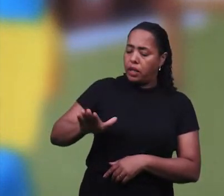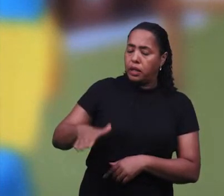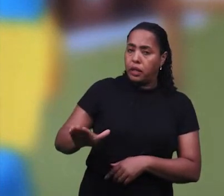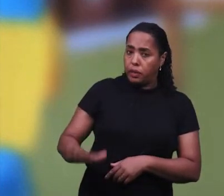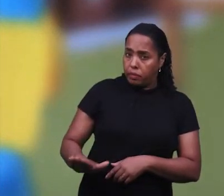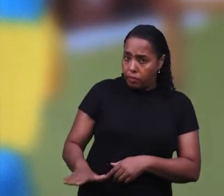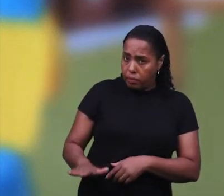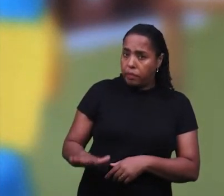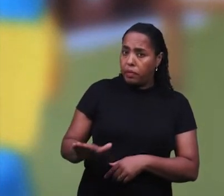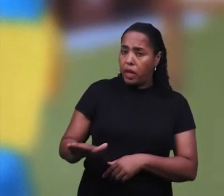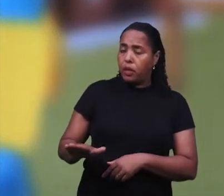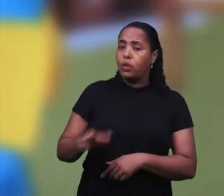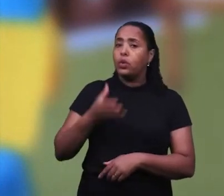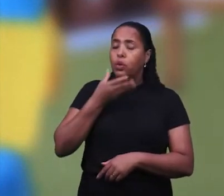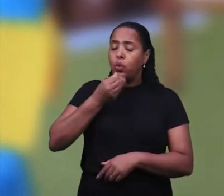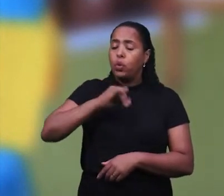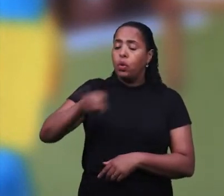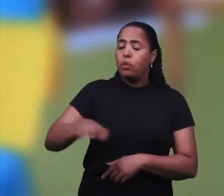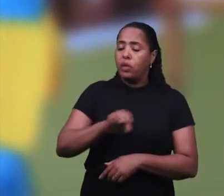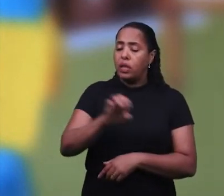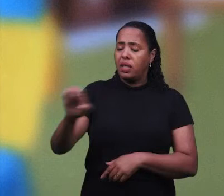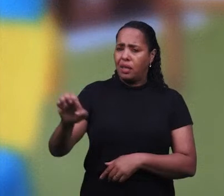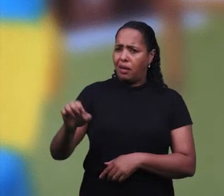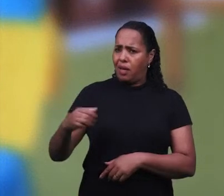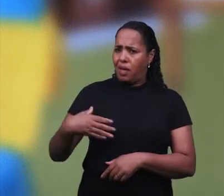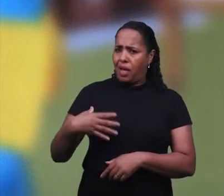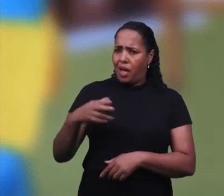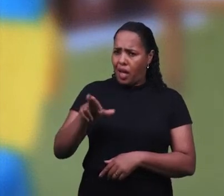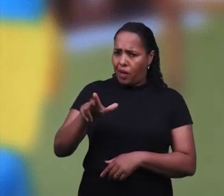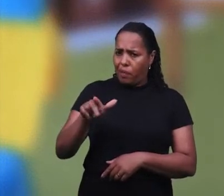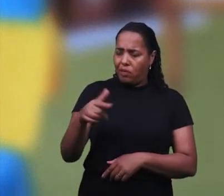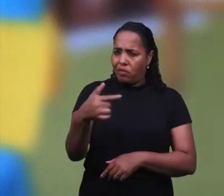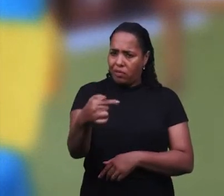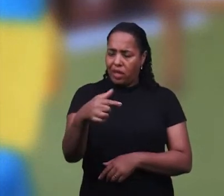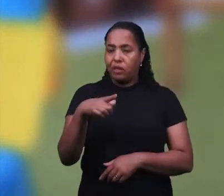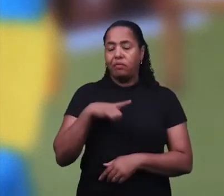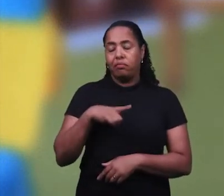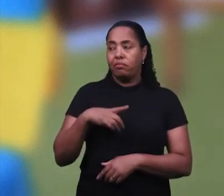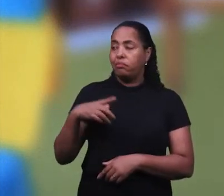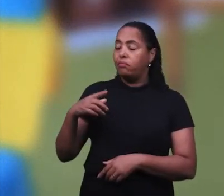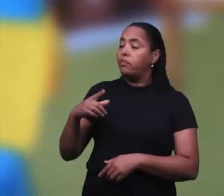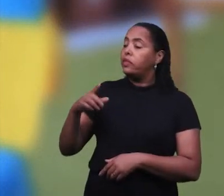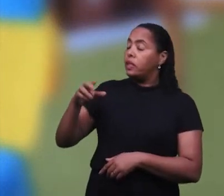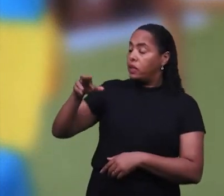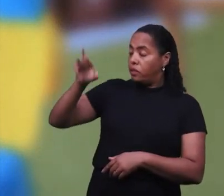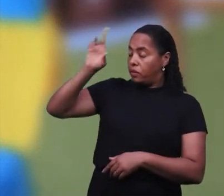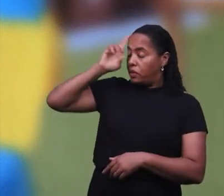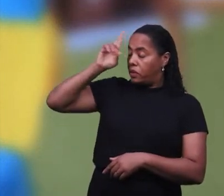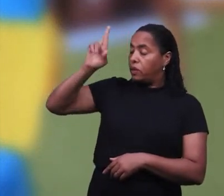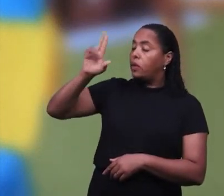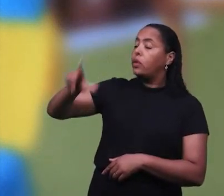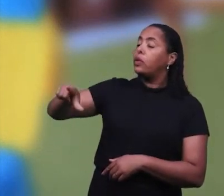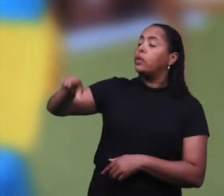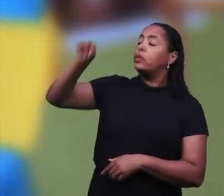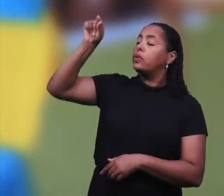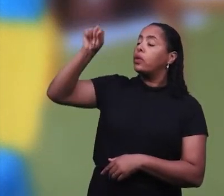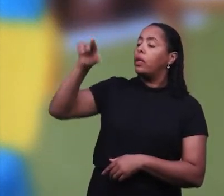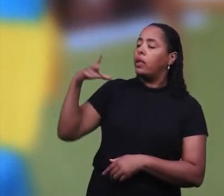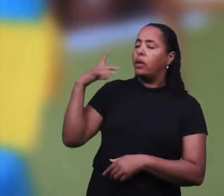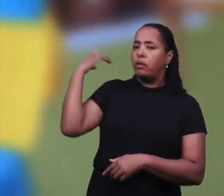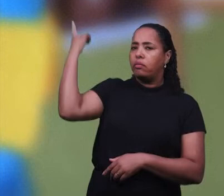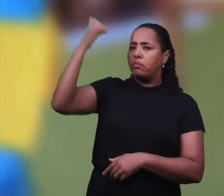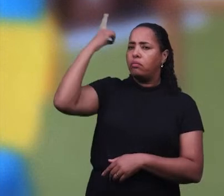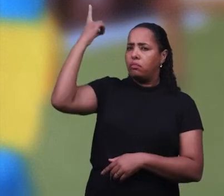jeune d'Ésaïe. Il avait 7 frères. Et David a été choisi par Dieu pour être roi en Israël. Saül,